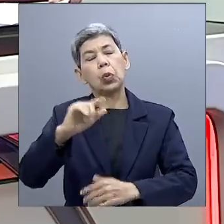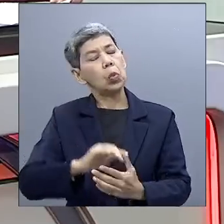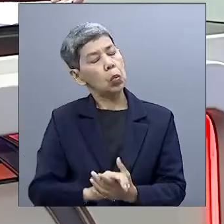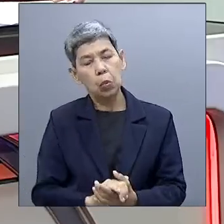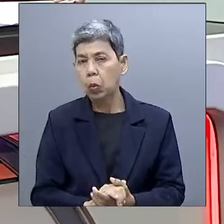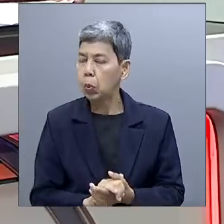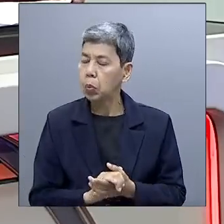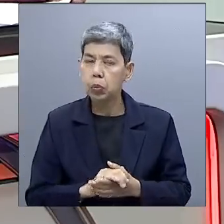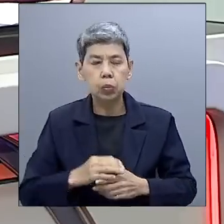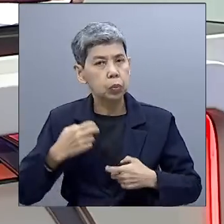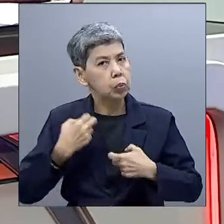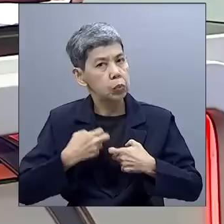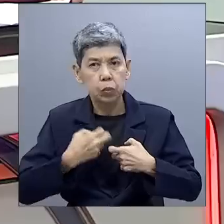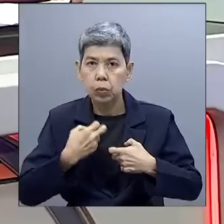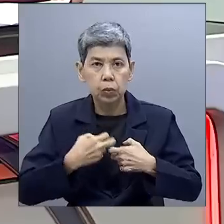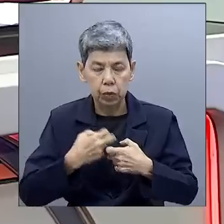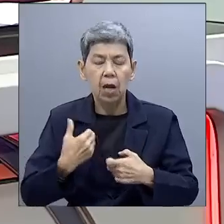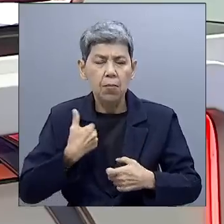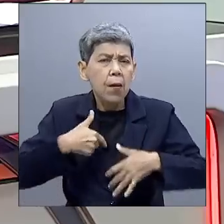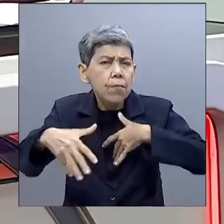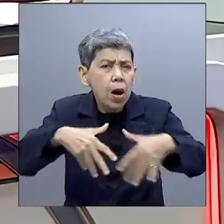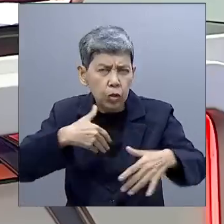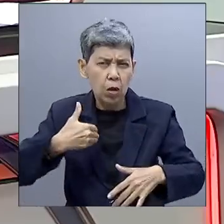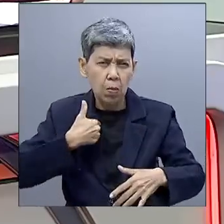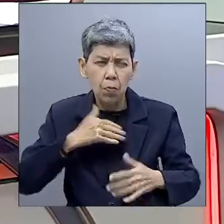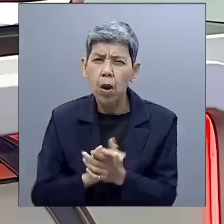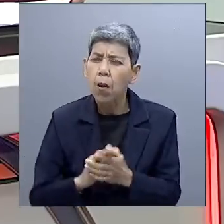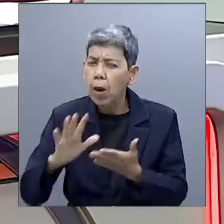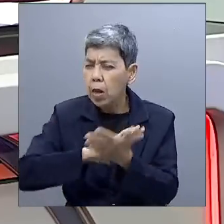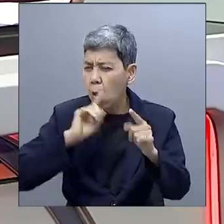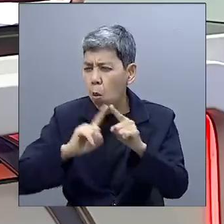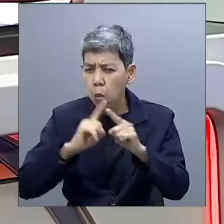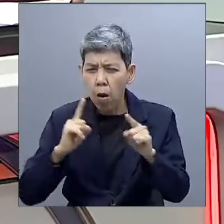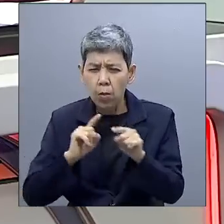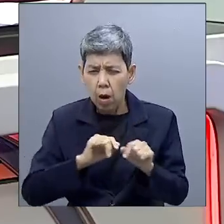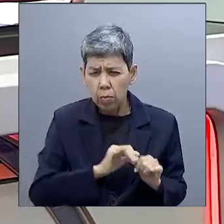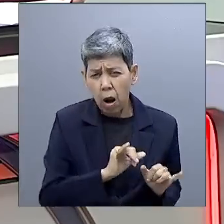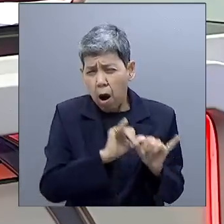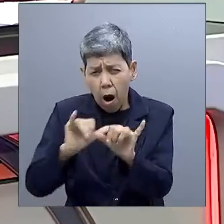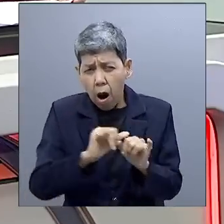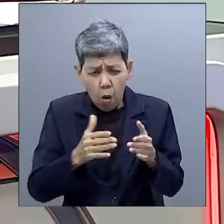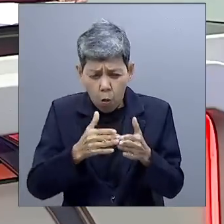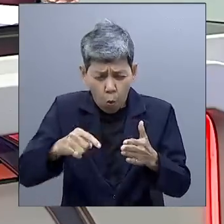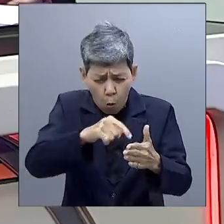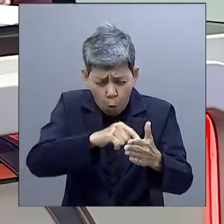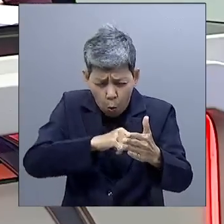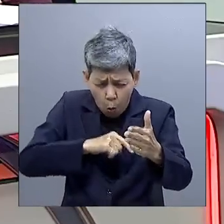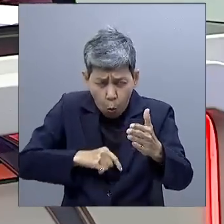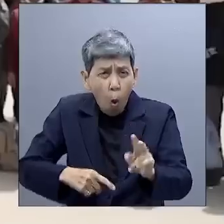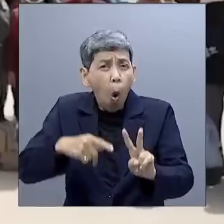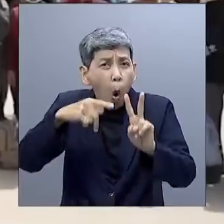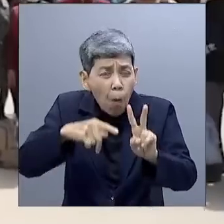ที่ยากลำบากมากนะคะเพราะว่ามีประชาชนจากหลายๆประเทศที่อพยพกันมาเต็มลำเรือนับ 2,000คน